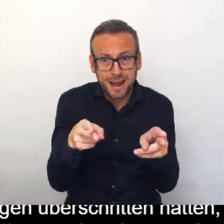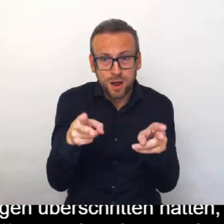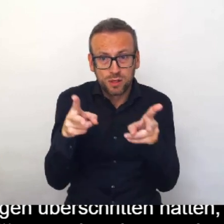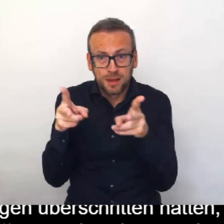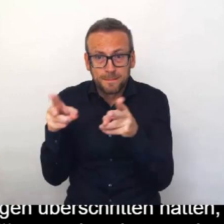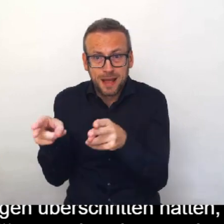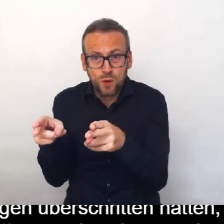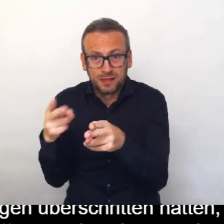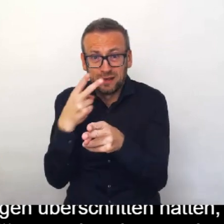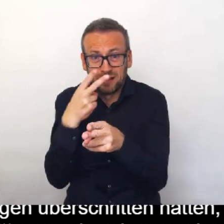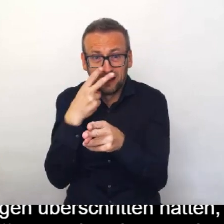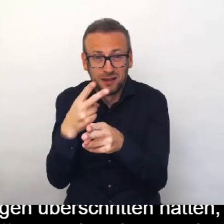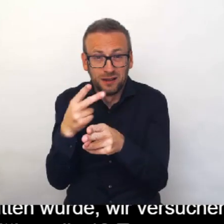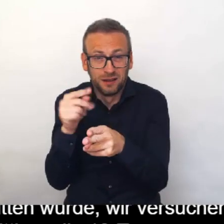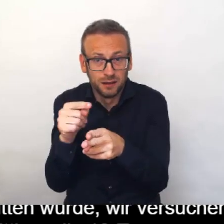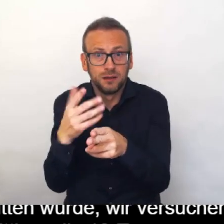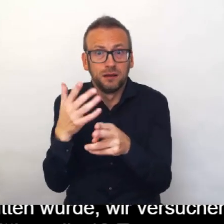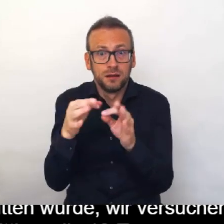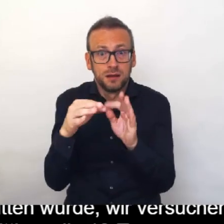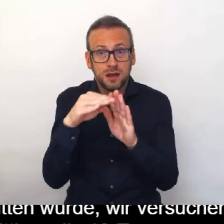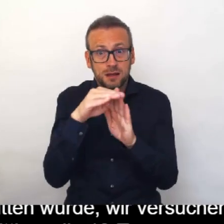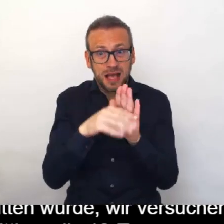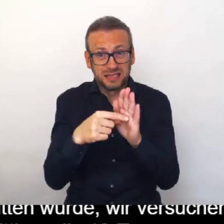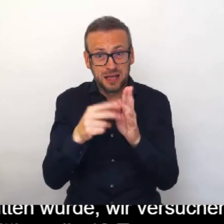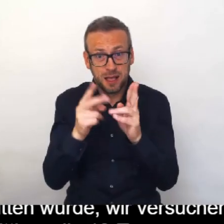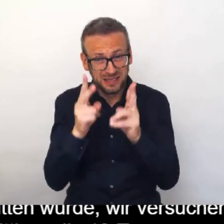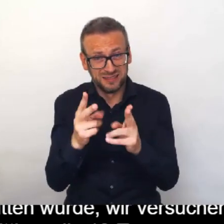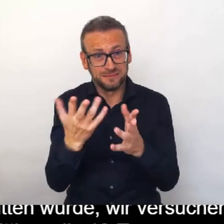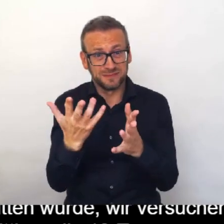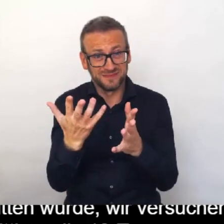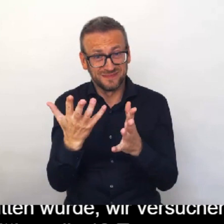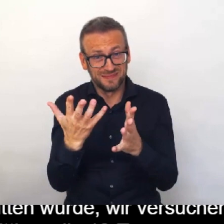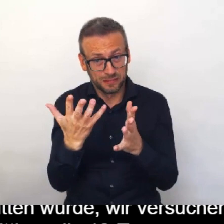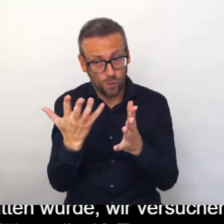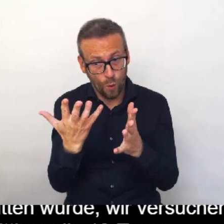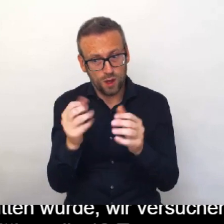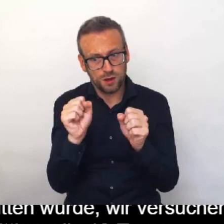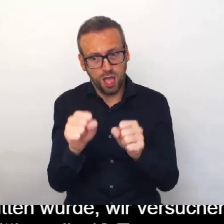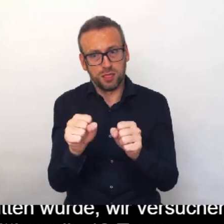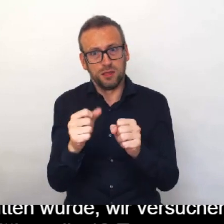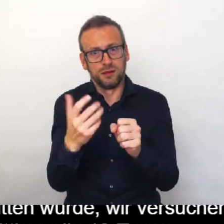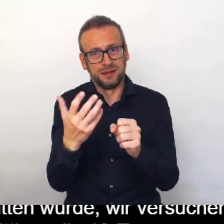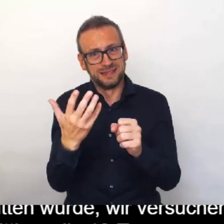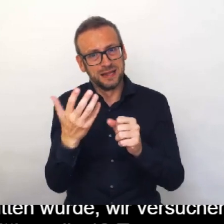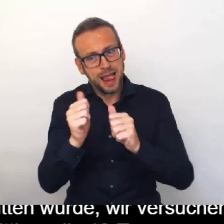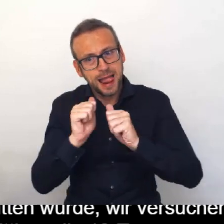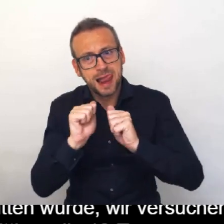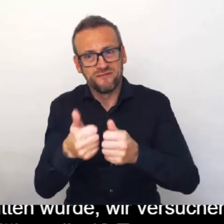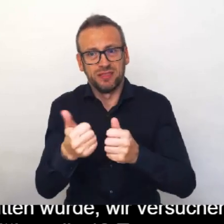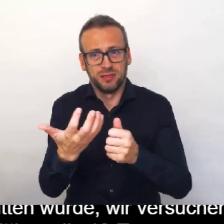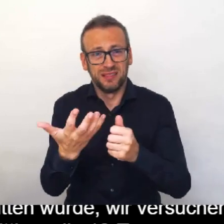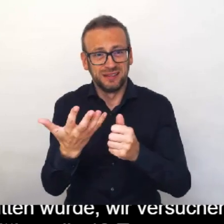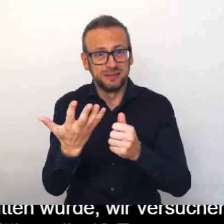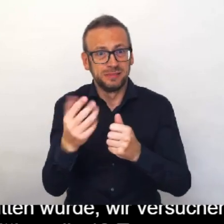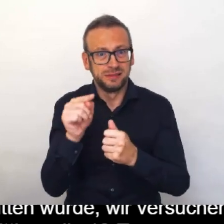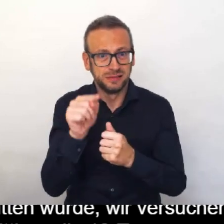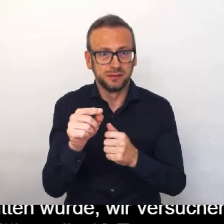notwendig, denn dort war ja die, der Inzidenzwert schon so